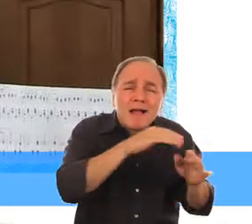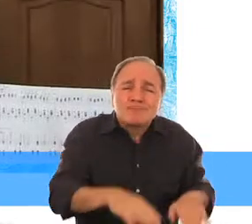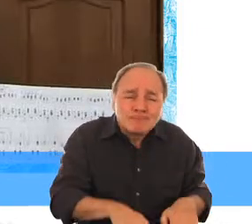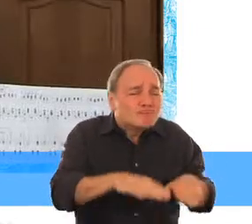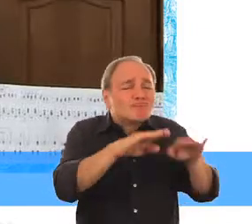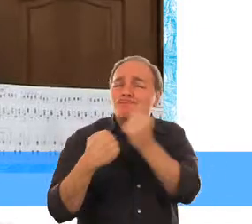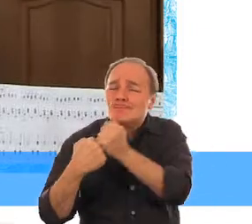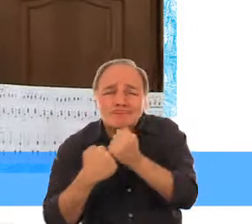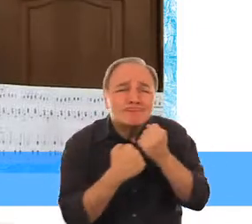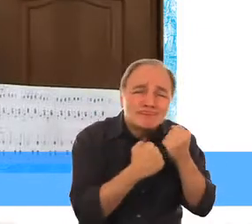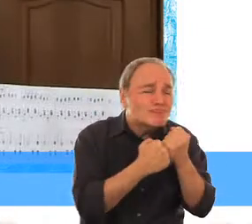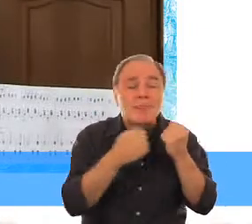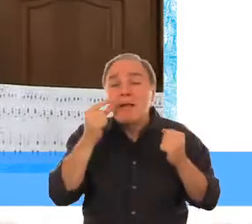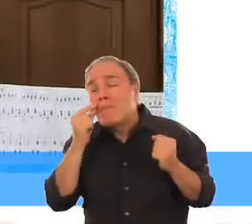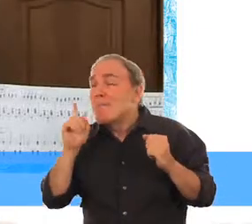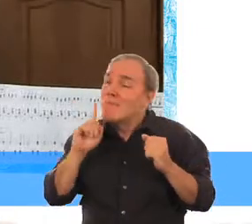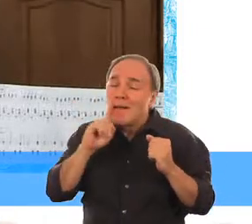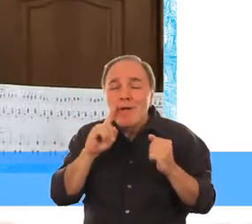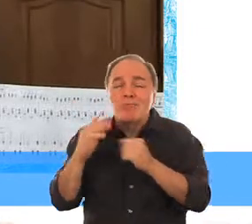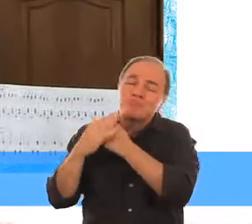Le soutien et les mots doux des parents.